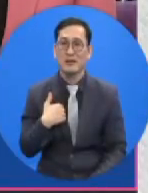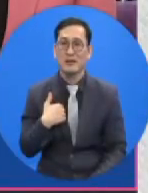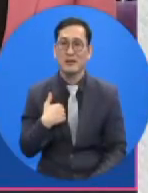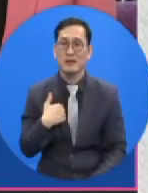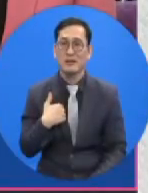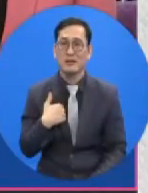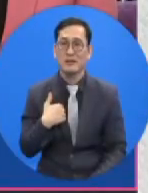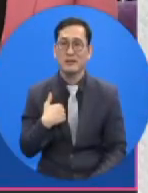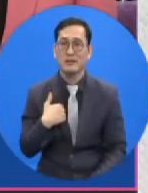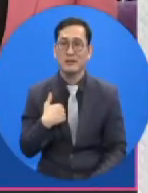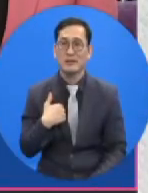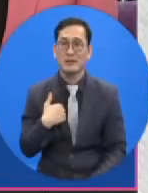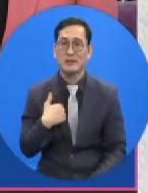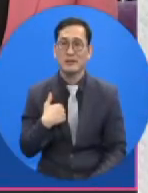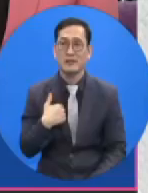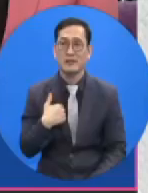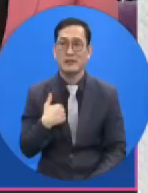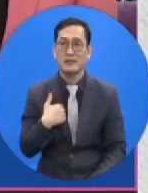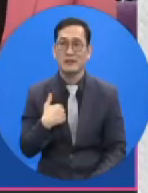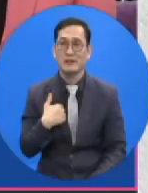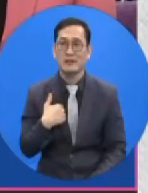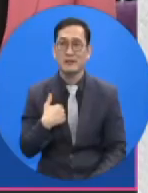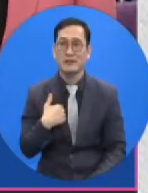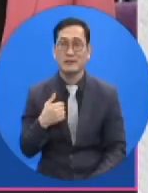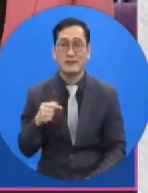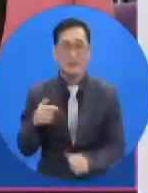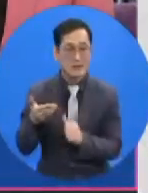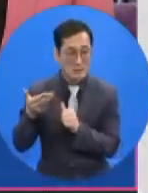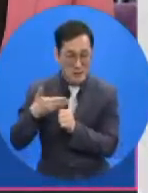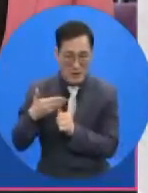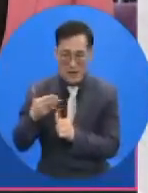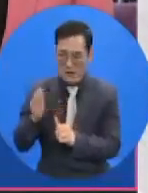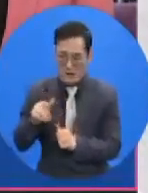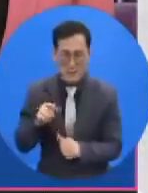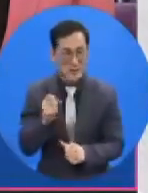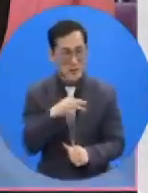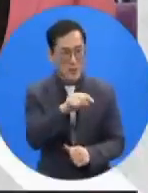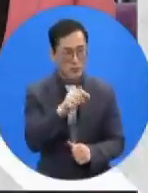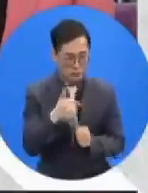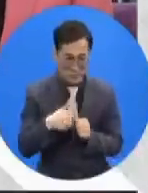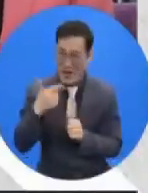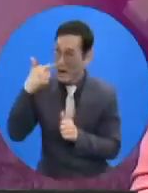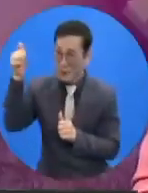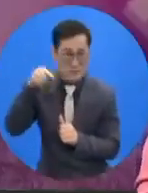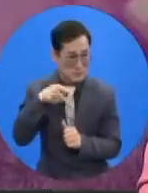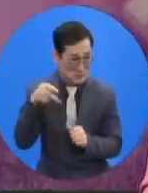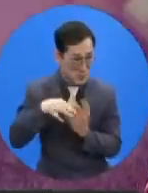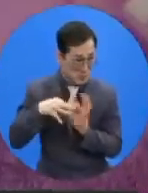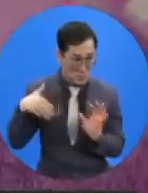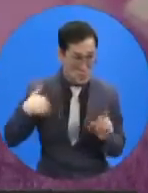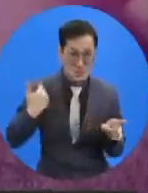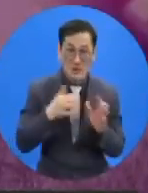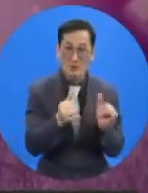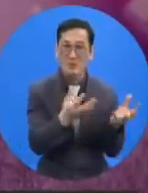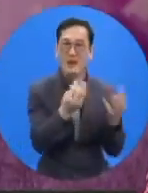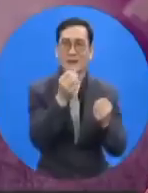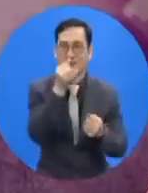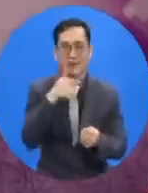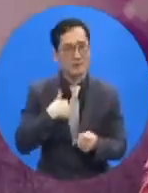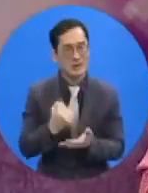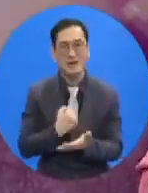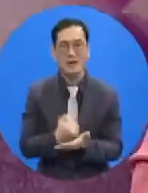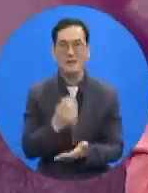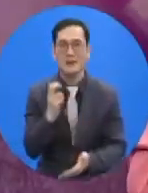문 후보 입장에서는 좀 마음이 안 좋을 수도 있겠다라는 생각은 듭니다. 예. 저희들은 60초 광고 후에 다시 돌아오겠습니다. 잠시 후